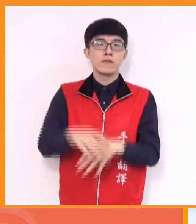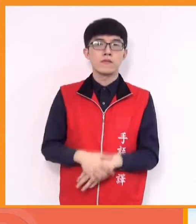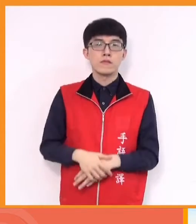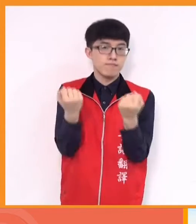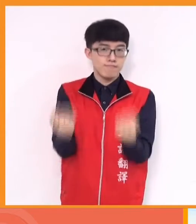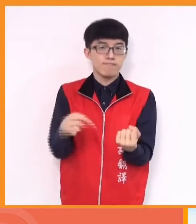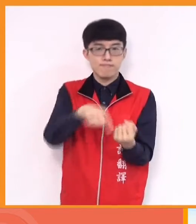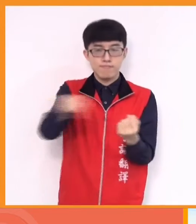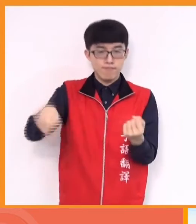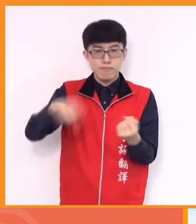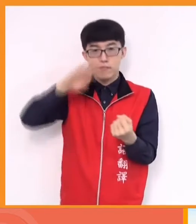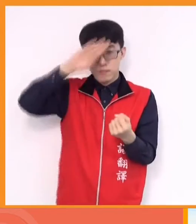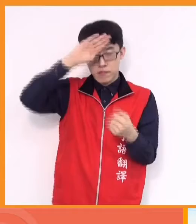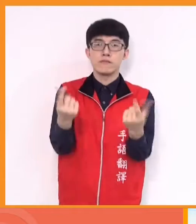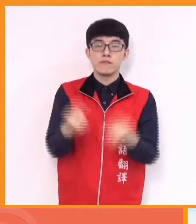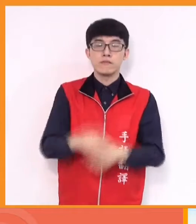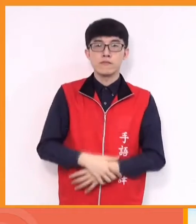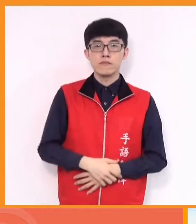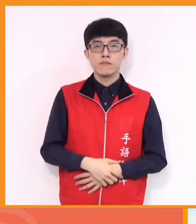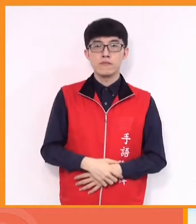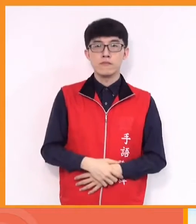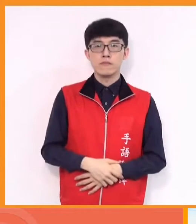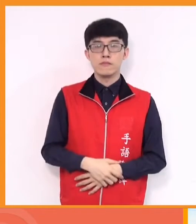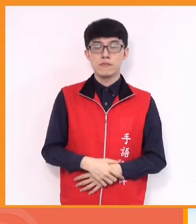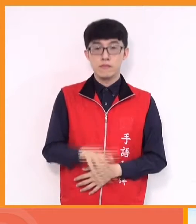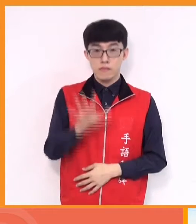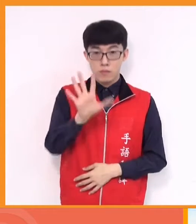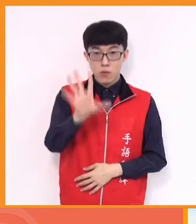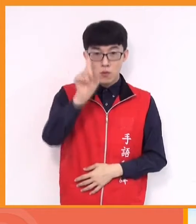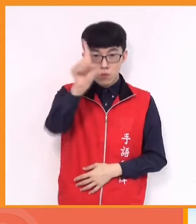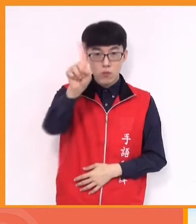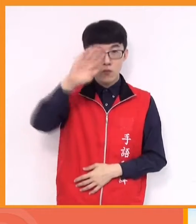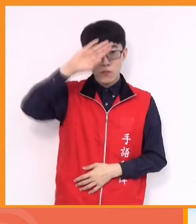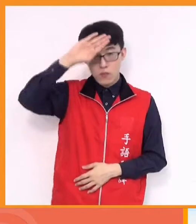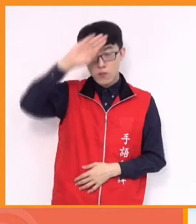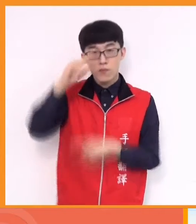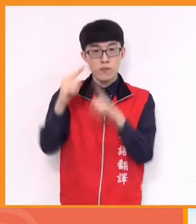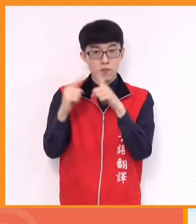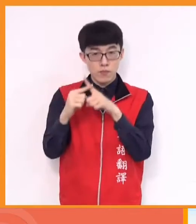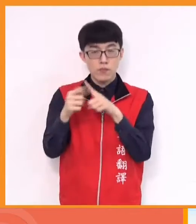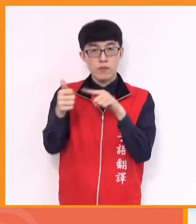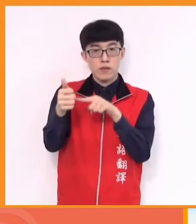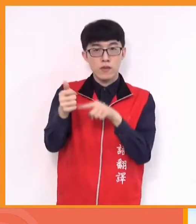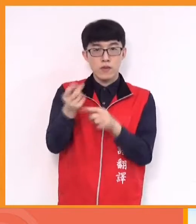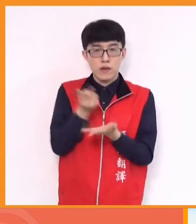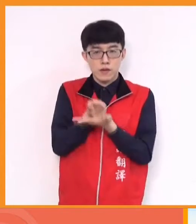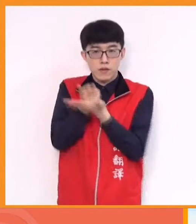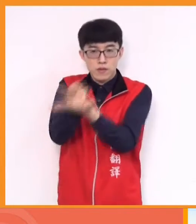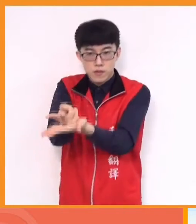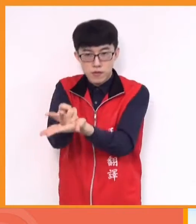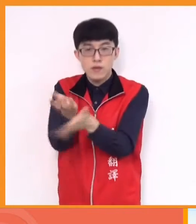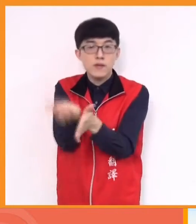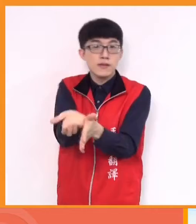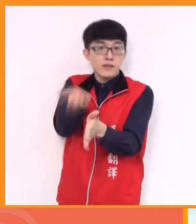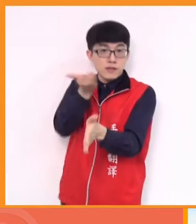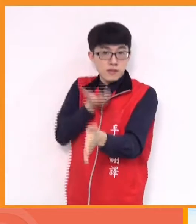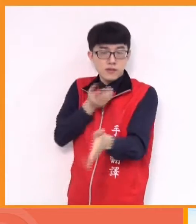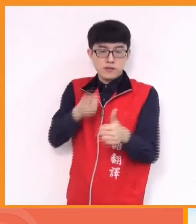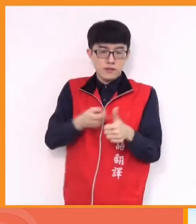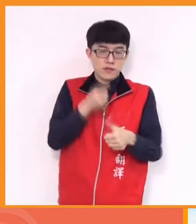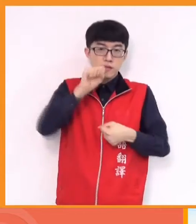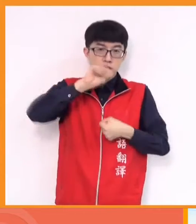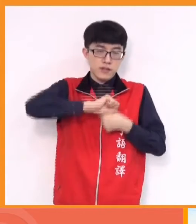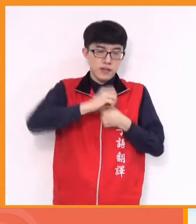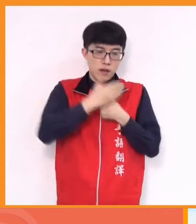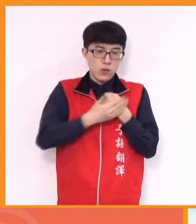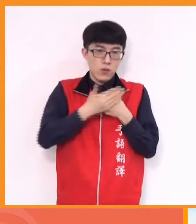工也是同一个病房里面，其中有一位病人到九病房之前曾经在加护病房第二加